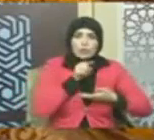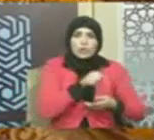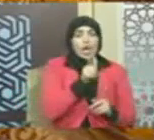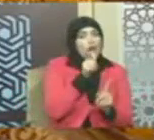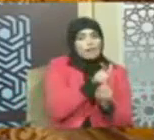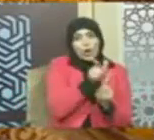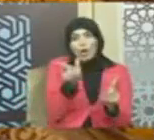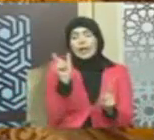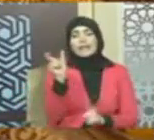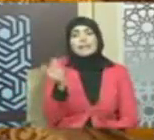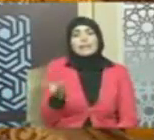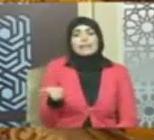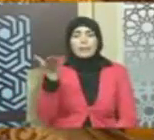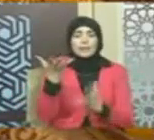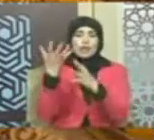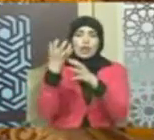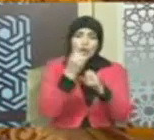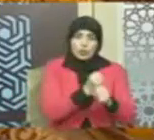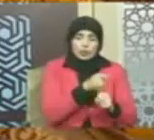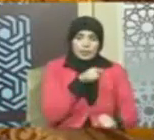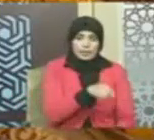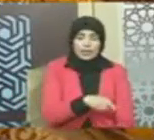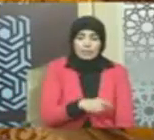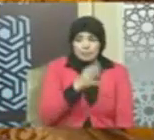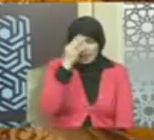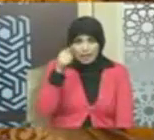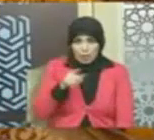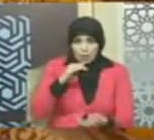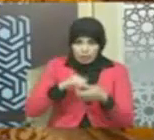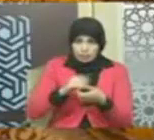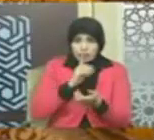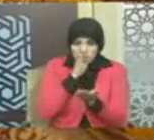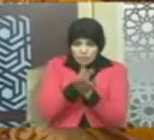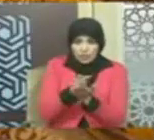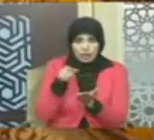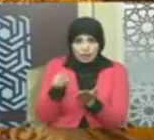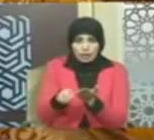عليه وسلم: إن تصدق الله يصدق.